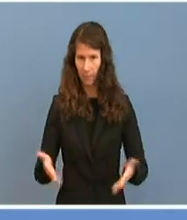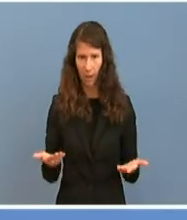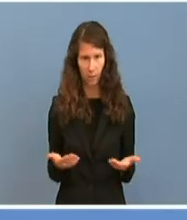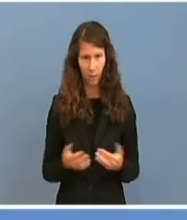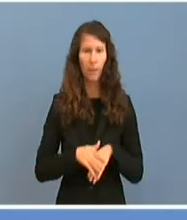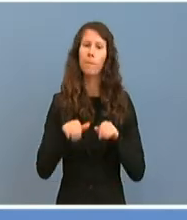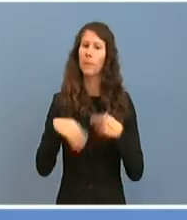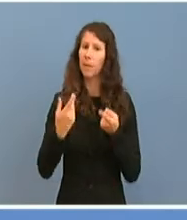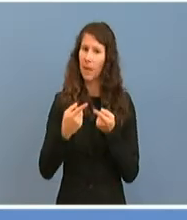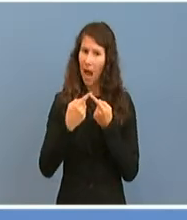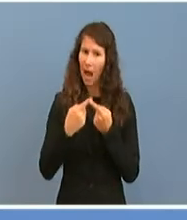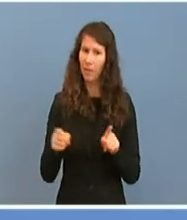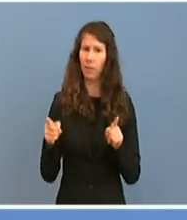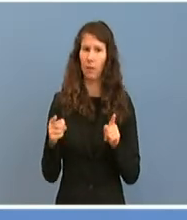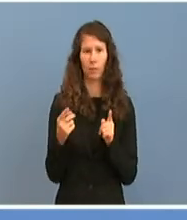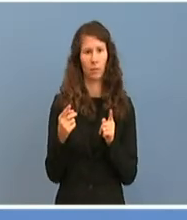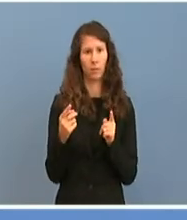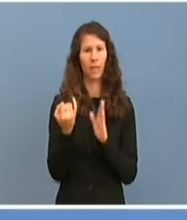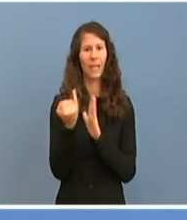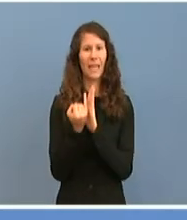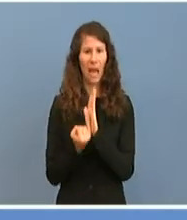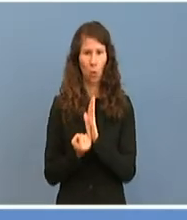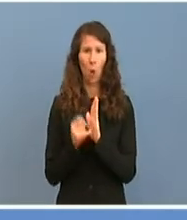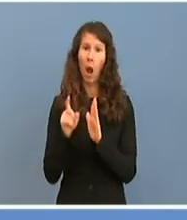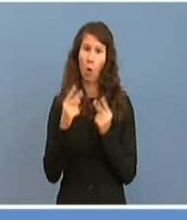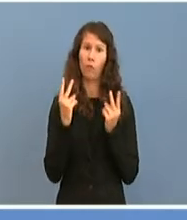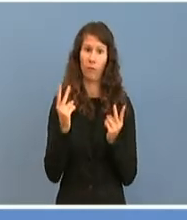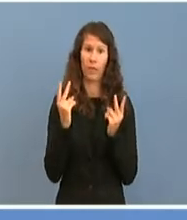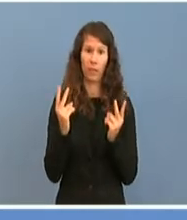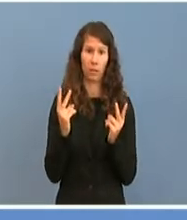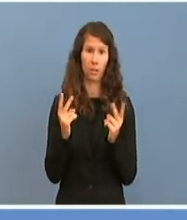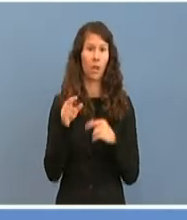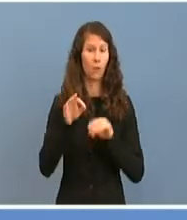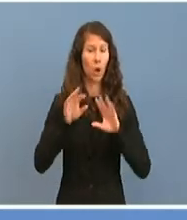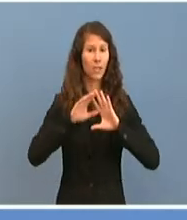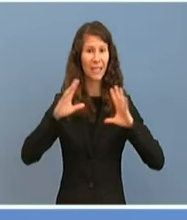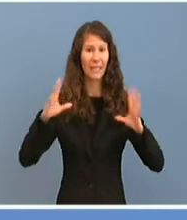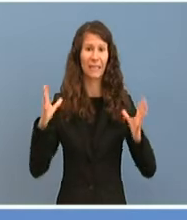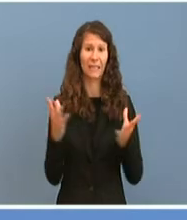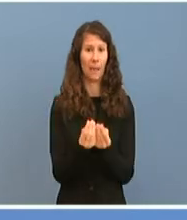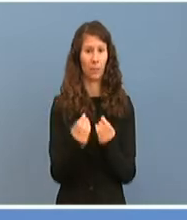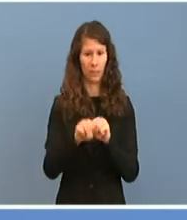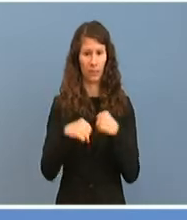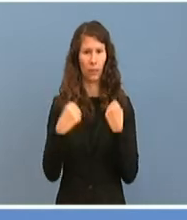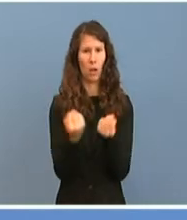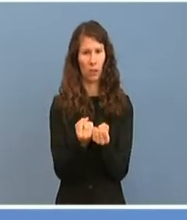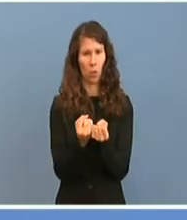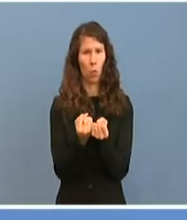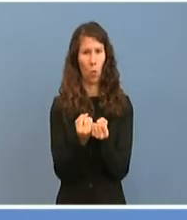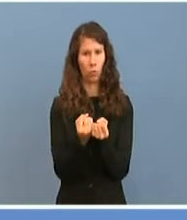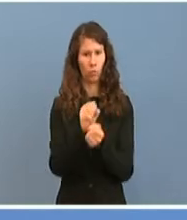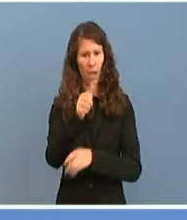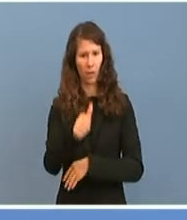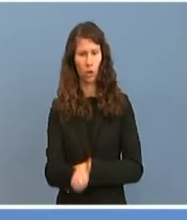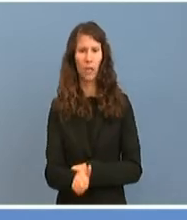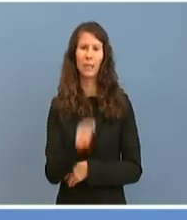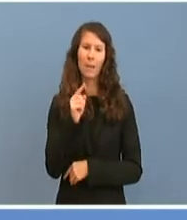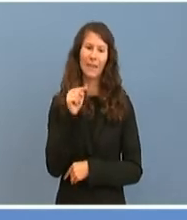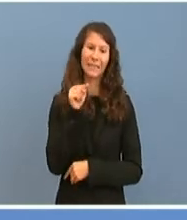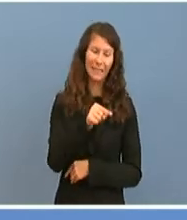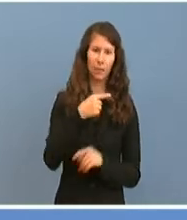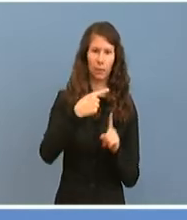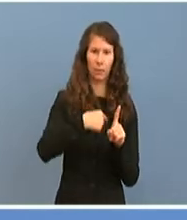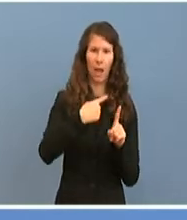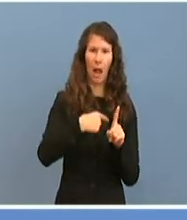andere natürlich Indikatoren, die wichtig sind für das gesamte Geschehen in dieser Pandemie. Aber diese Zahl besser als